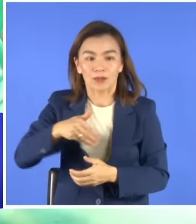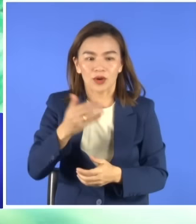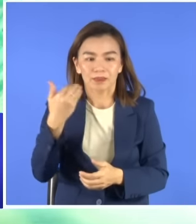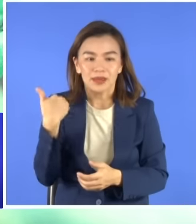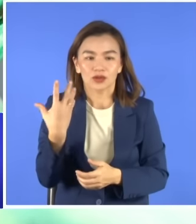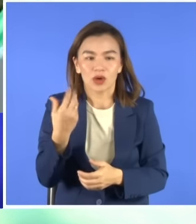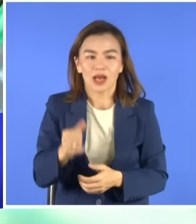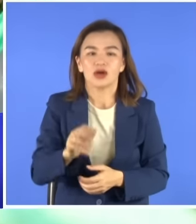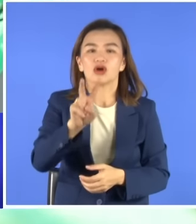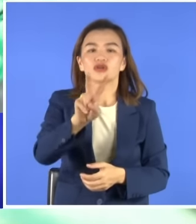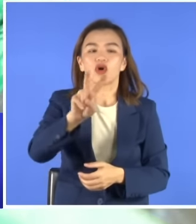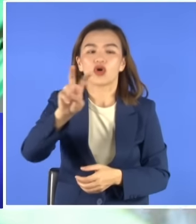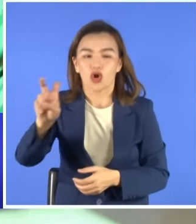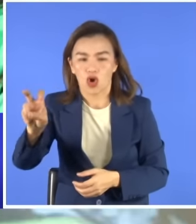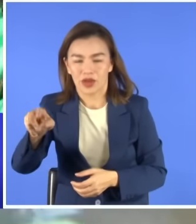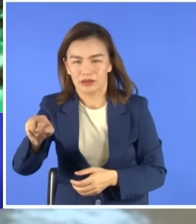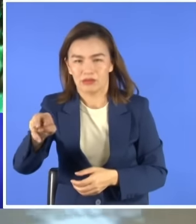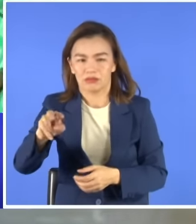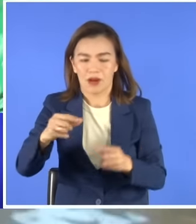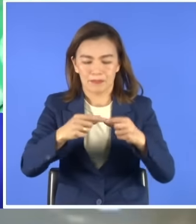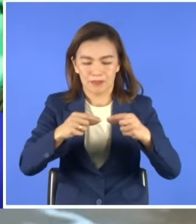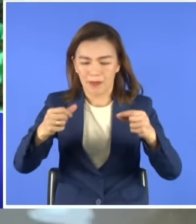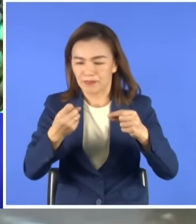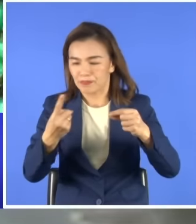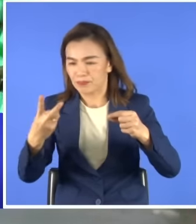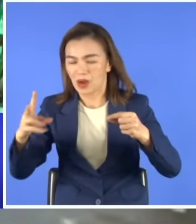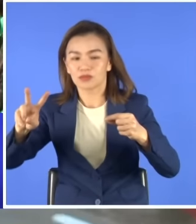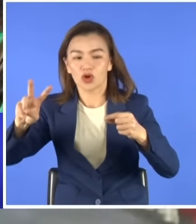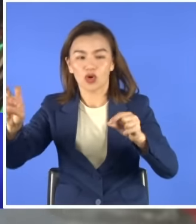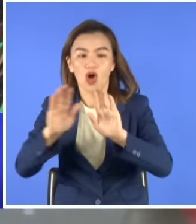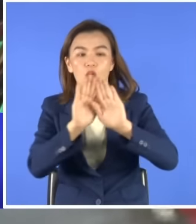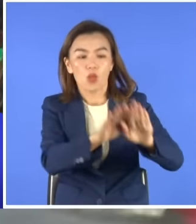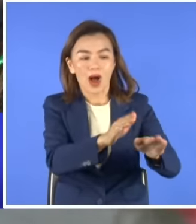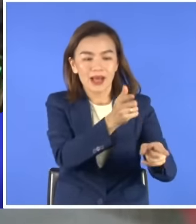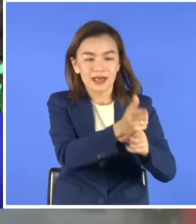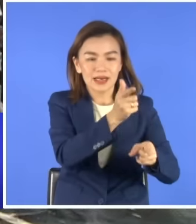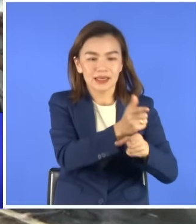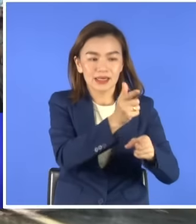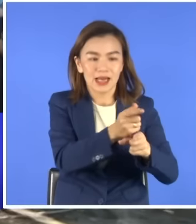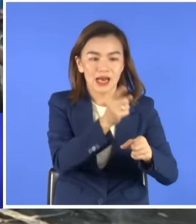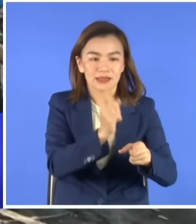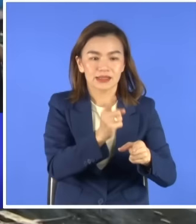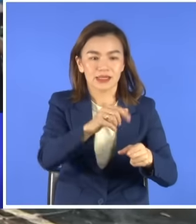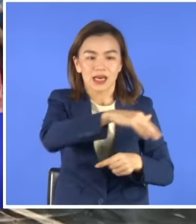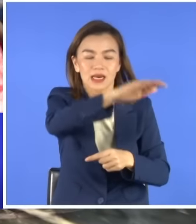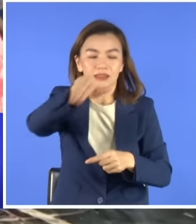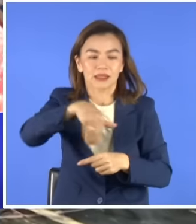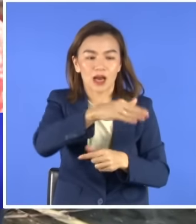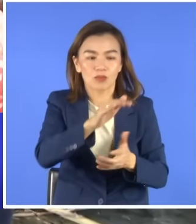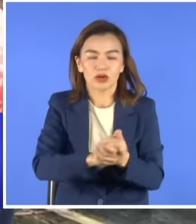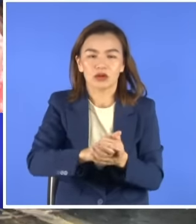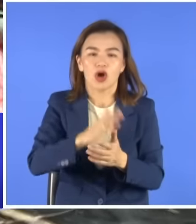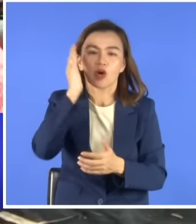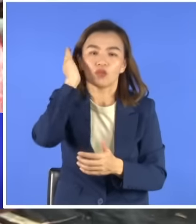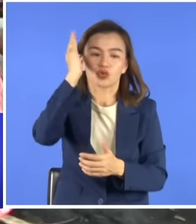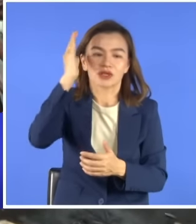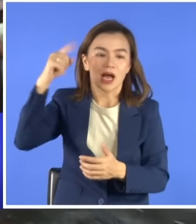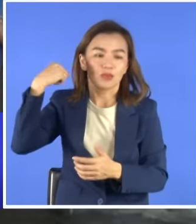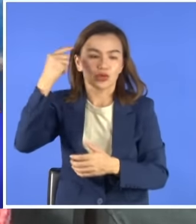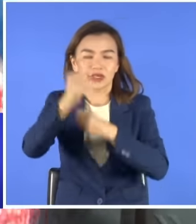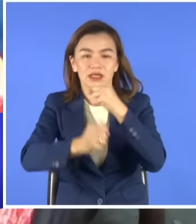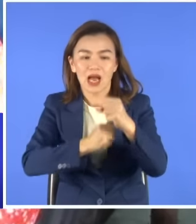นำขึ้นมาจากบ่อเลี้ยงหลังจากที่เอาไปพักไว้ในบ่อก่อนซึ่งแมงดานาจะำนวนนี้เป็นแมงดานาตัวผู้และก็ตัวเมียอายุก็